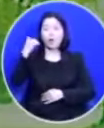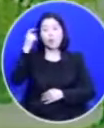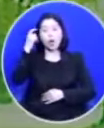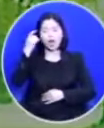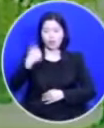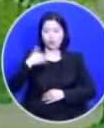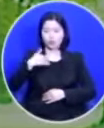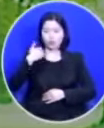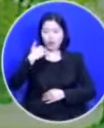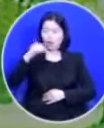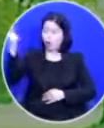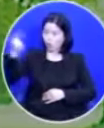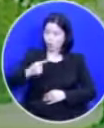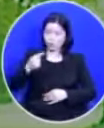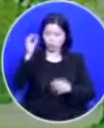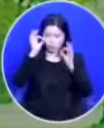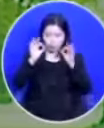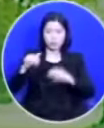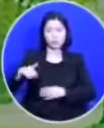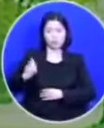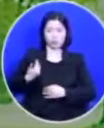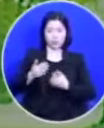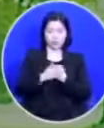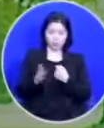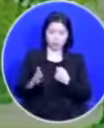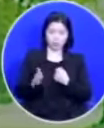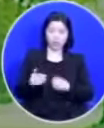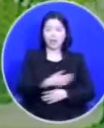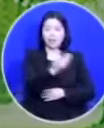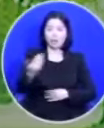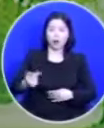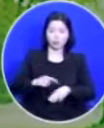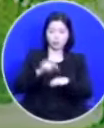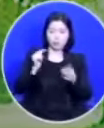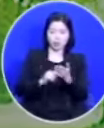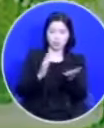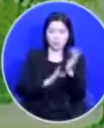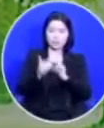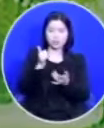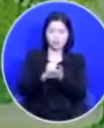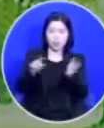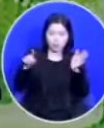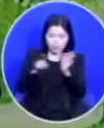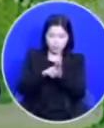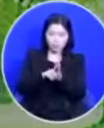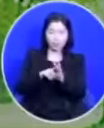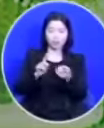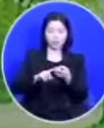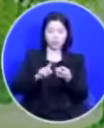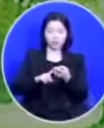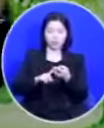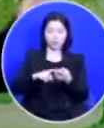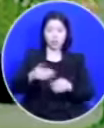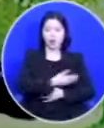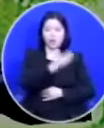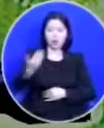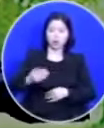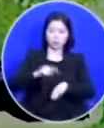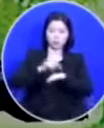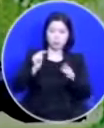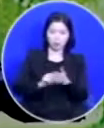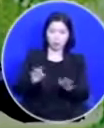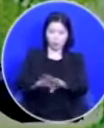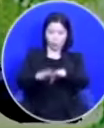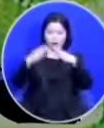모르니까 여러분의 마음 예수를 믿는다는 것은 이제는 여러분의 마음을 활짝 열고